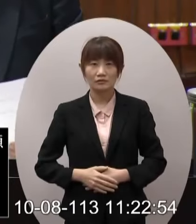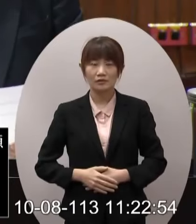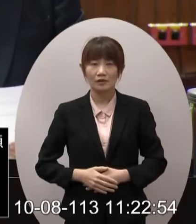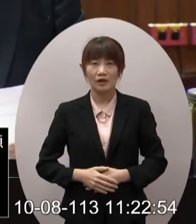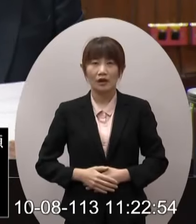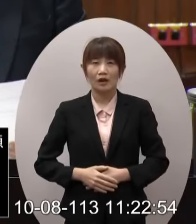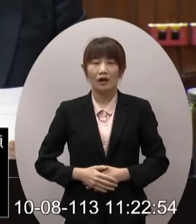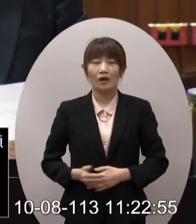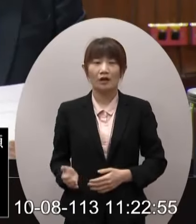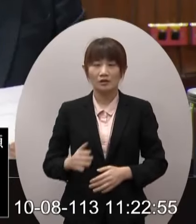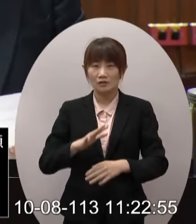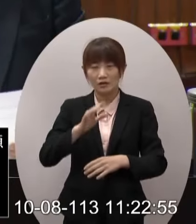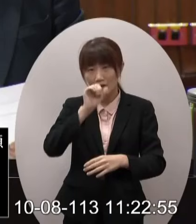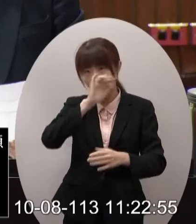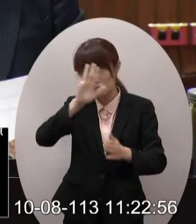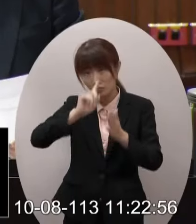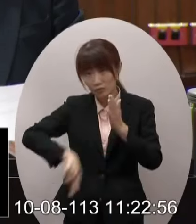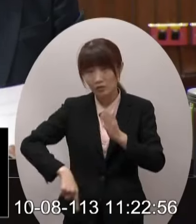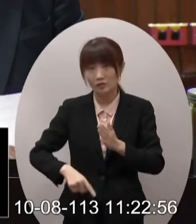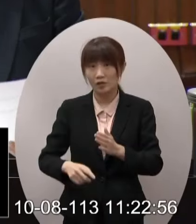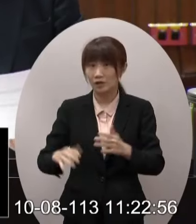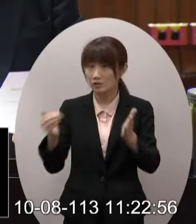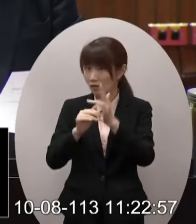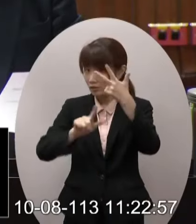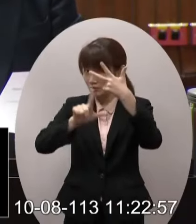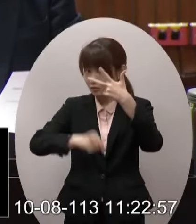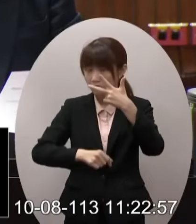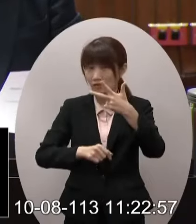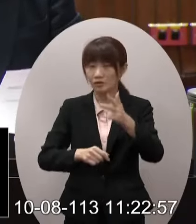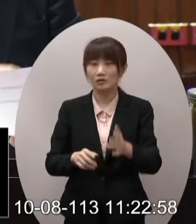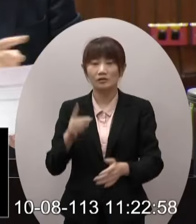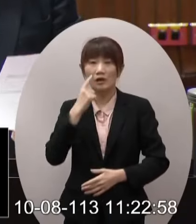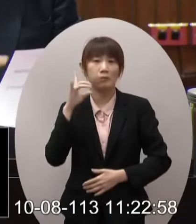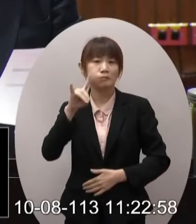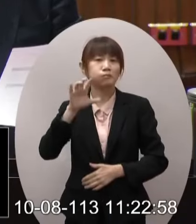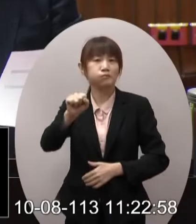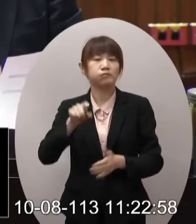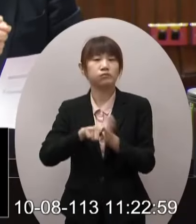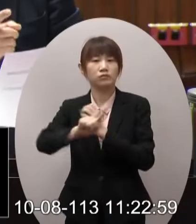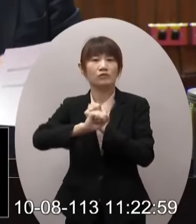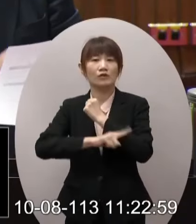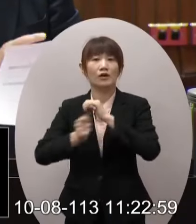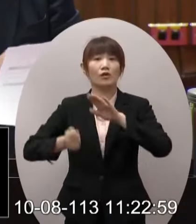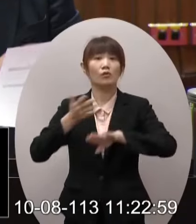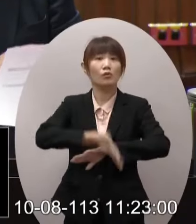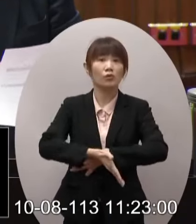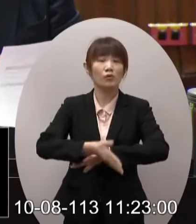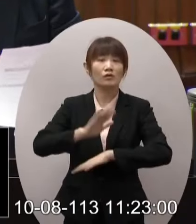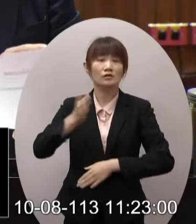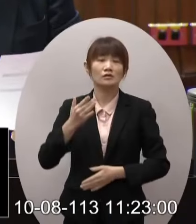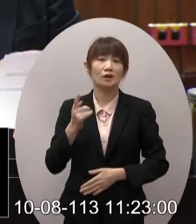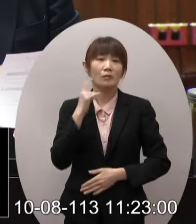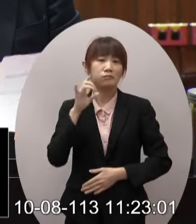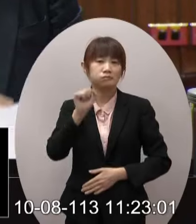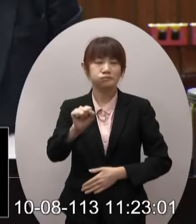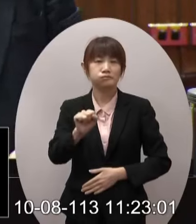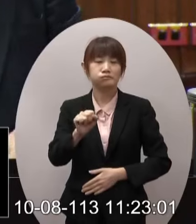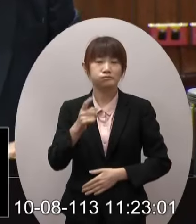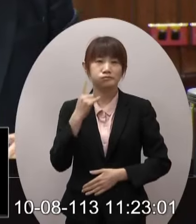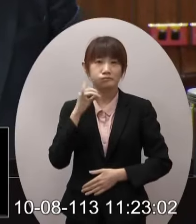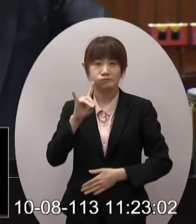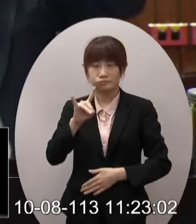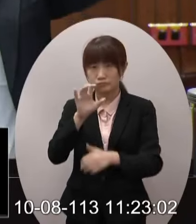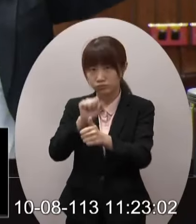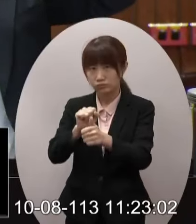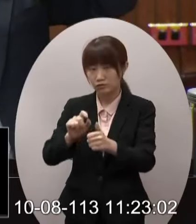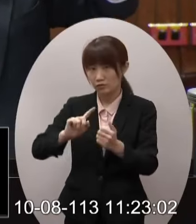易7月份通过了打诈专法，结果呢，打诈专法通过以后，